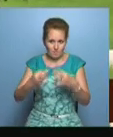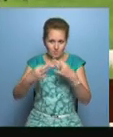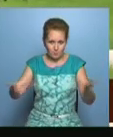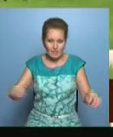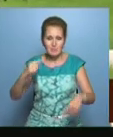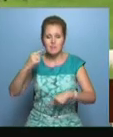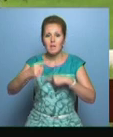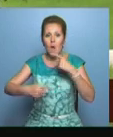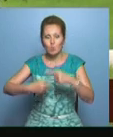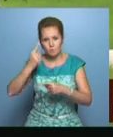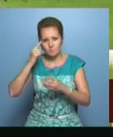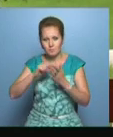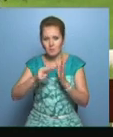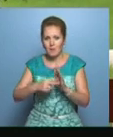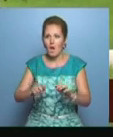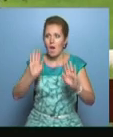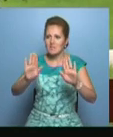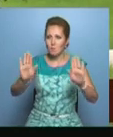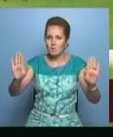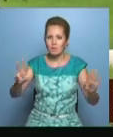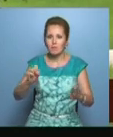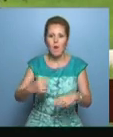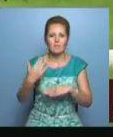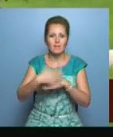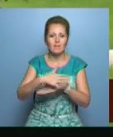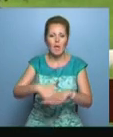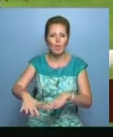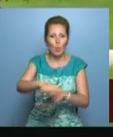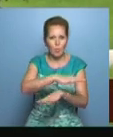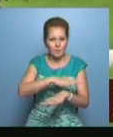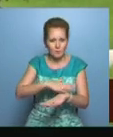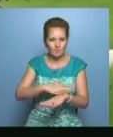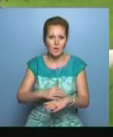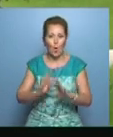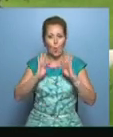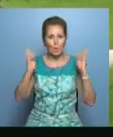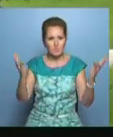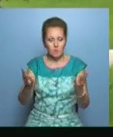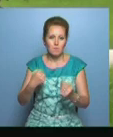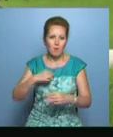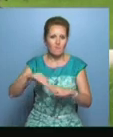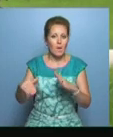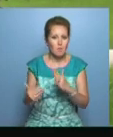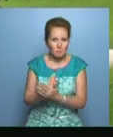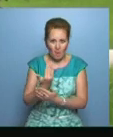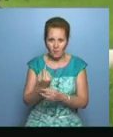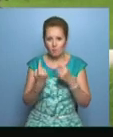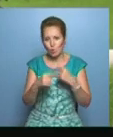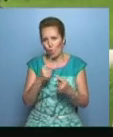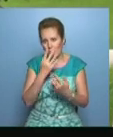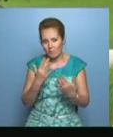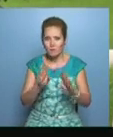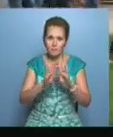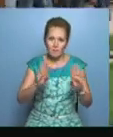будет создание экспозиции на территории усадьбы. Мы вновь возобновим, но в несколько другом виде, экспозиции в